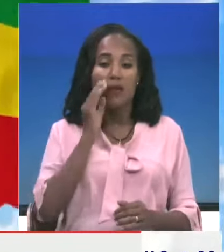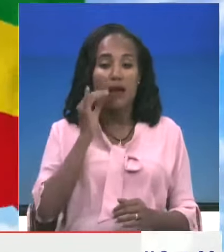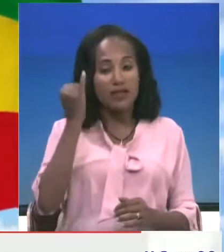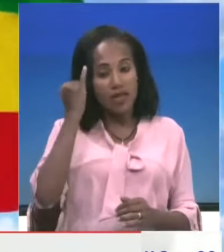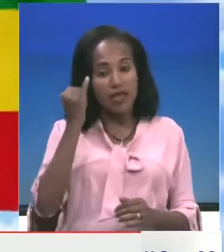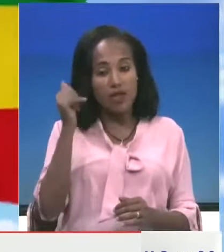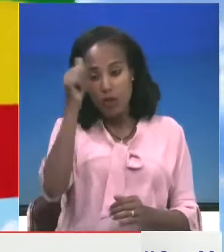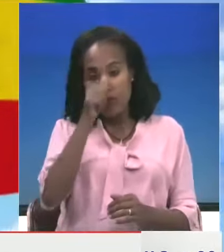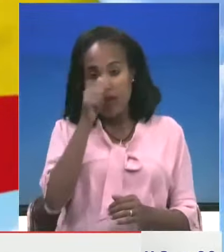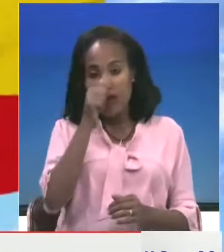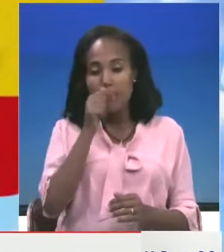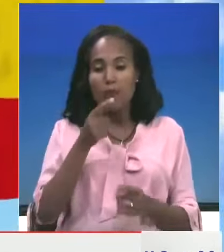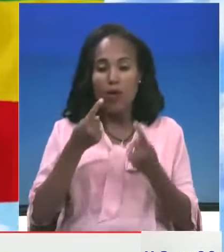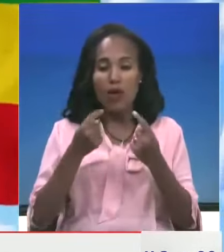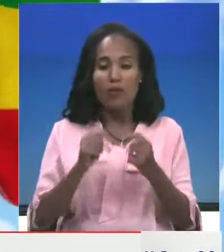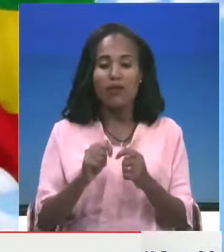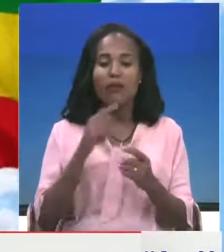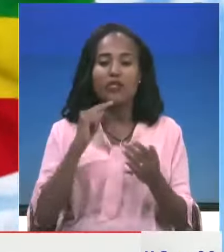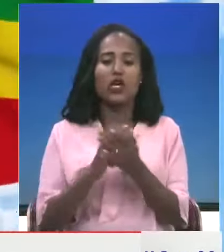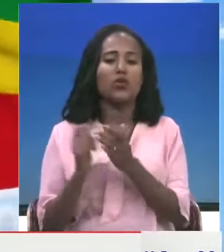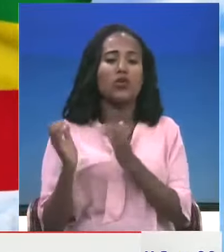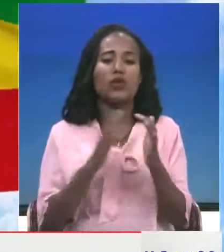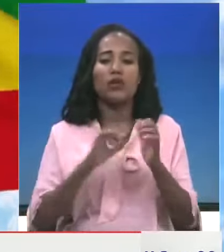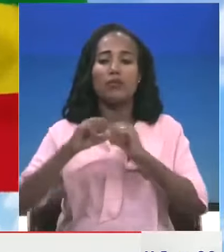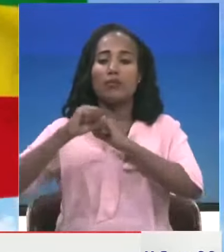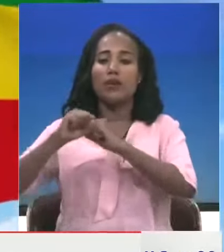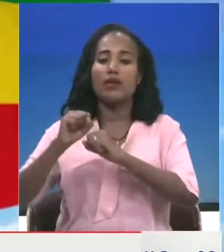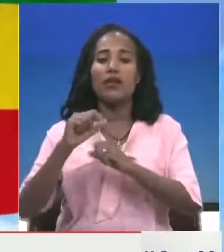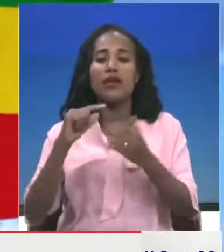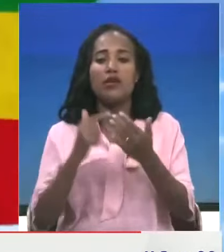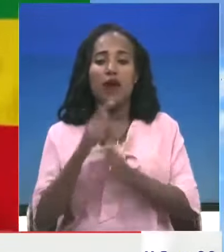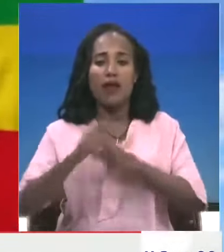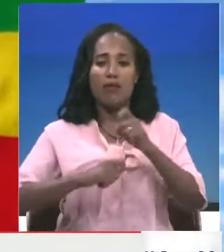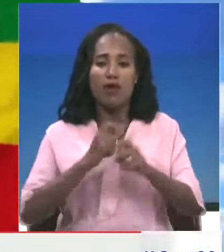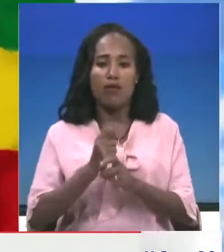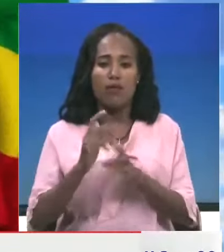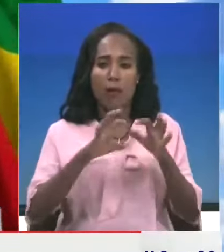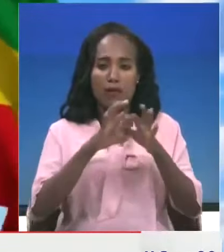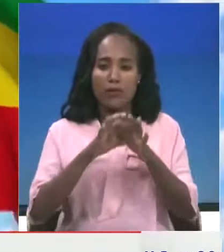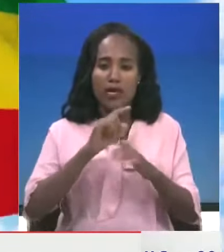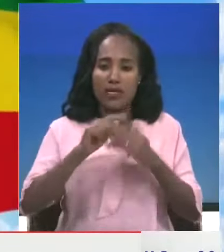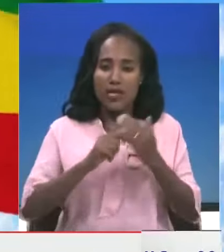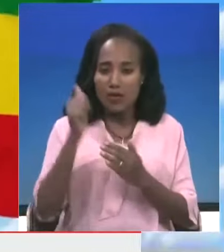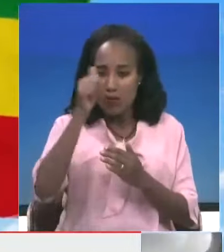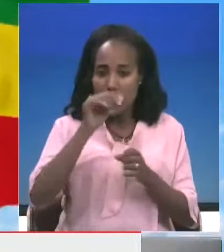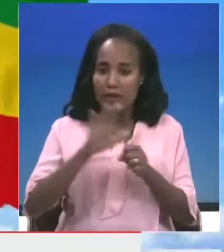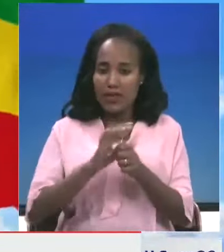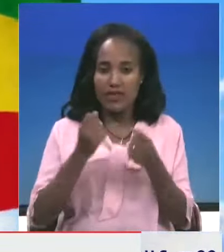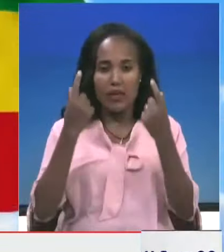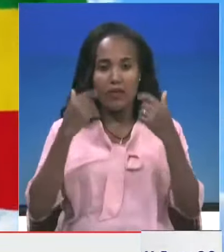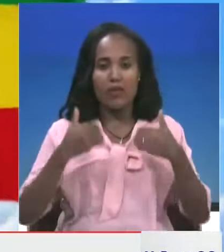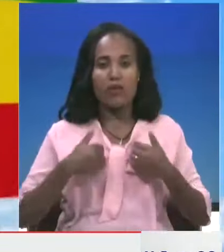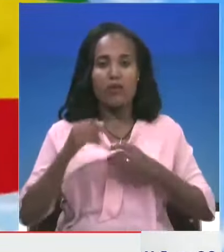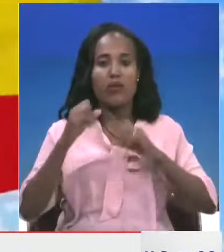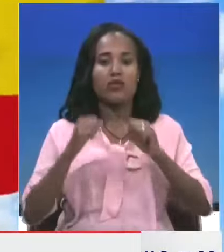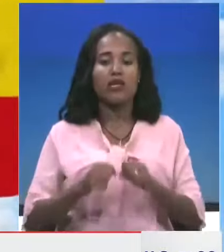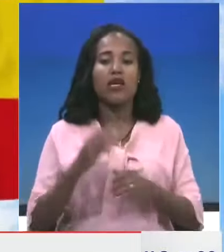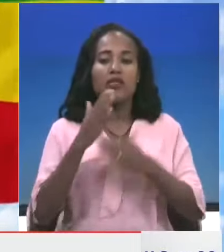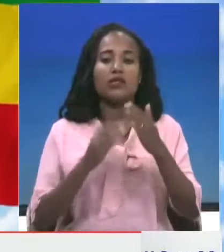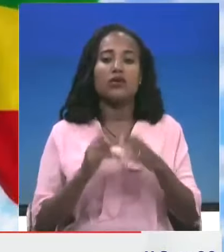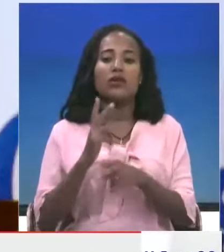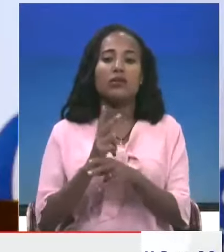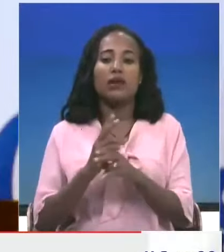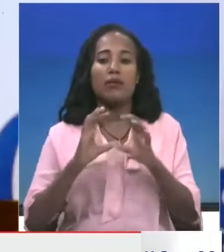አስተያየት ኢትዮጵያ የሚሰነዘርባትን የመረጃ ጦርነት የሚመክት እንዲሁም ዓለም አቀፉ ማህበረሰብ ስለ ኢትዮጵያ በቂ ግንዛቤ እንዲኖረው የሚያስችል ደረጃውን